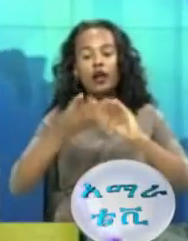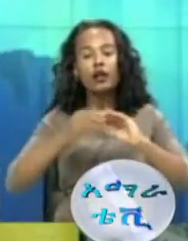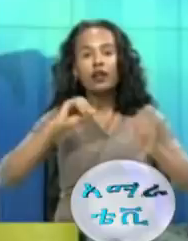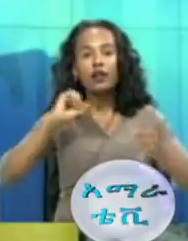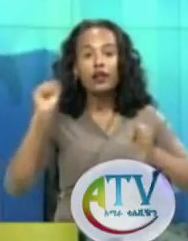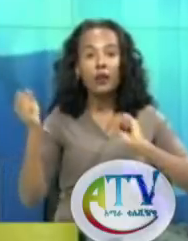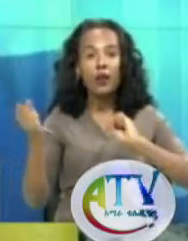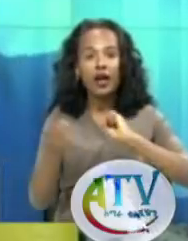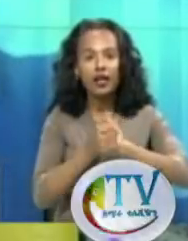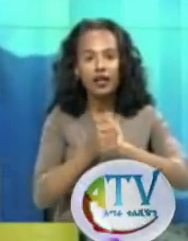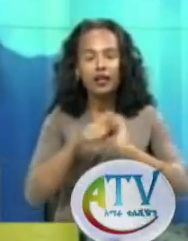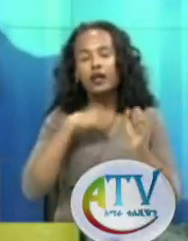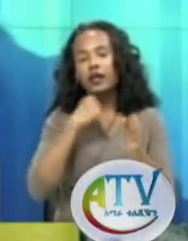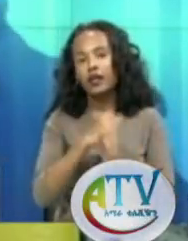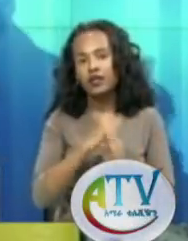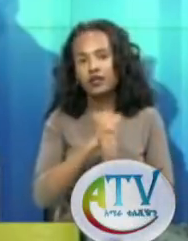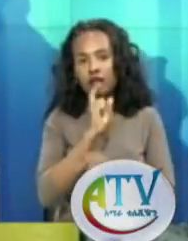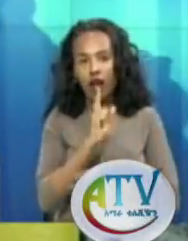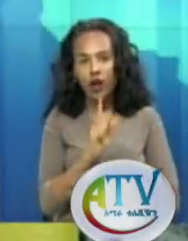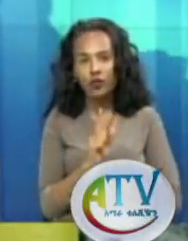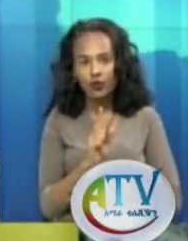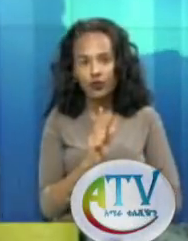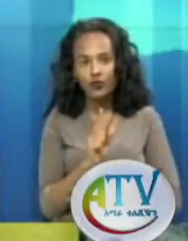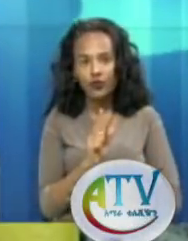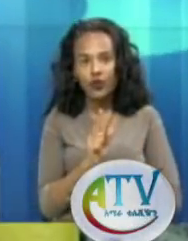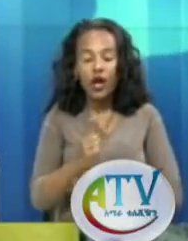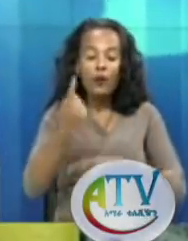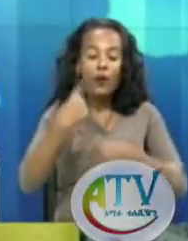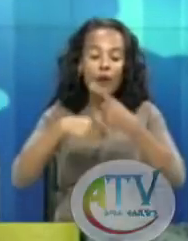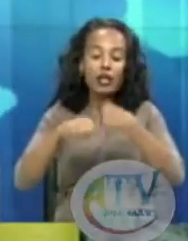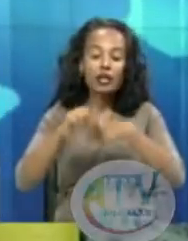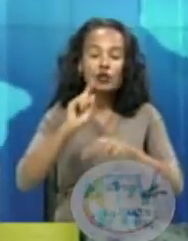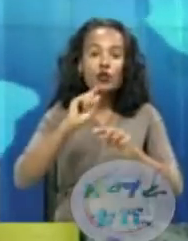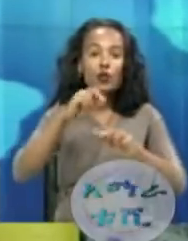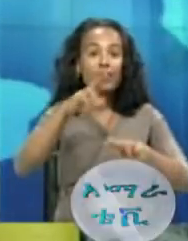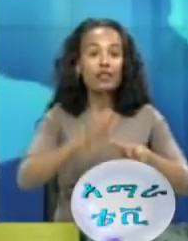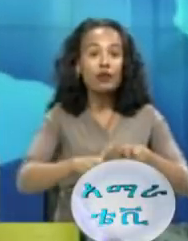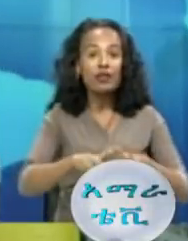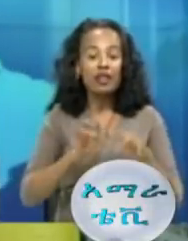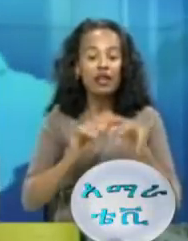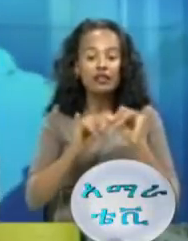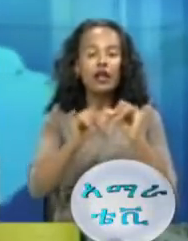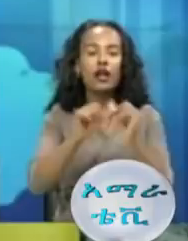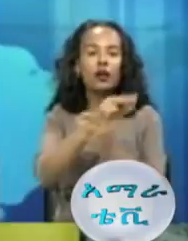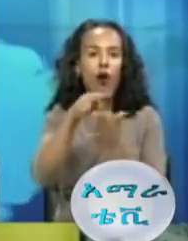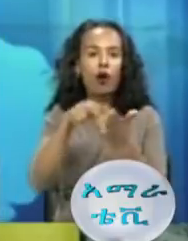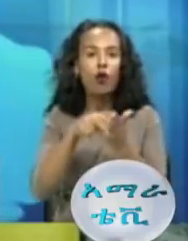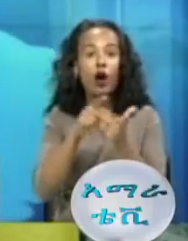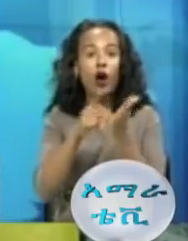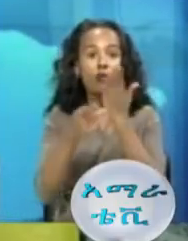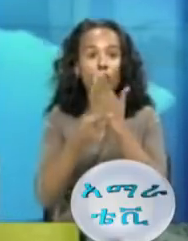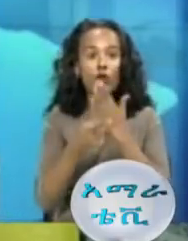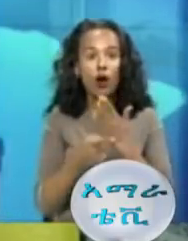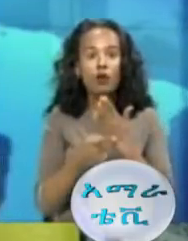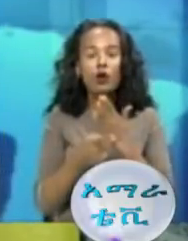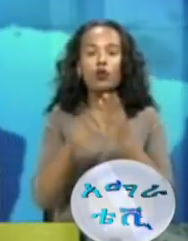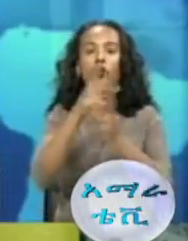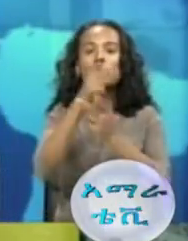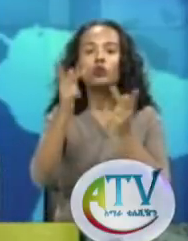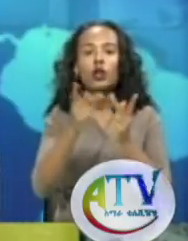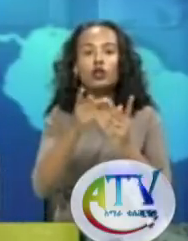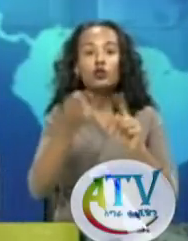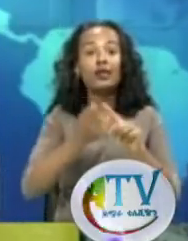ለመቀየር እየተሰራ ነው። በመልሶ ማስፈርና ዘላቂ መቋቋም መርሃ ግብር ወደ ቀያቸው